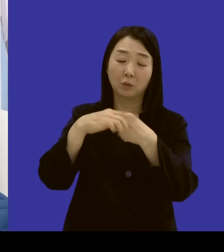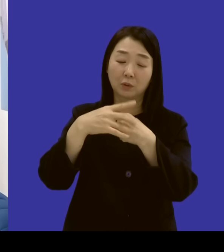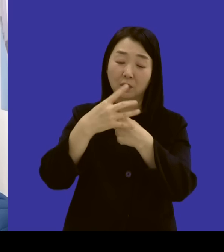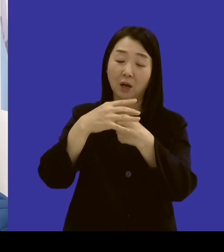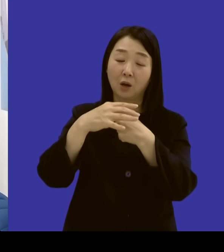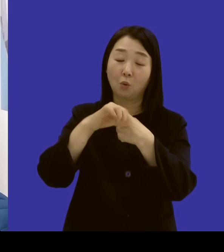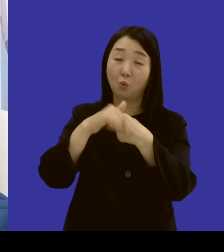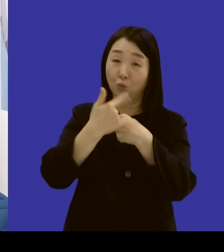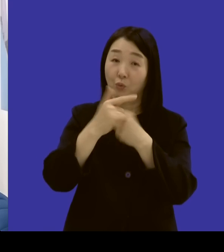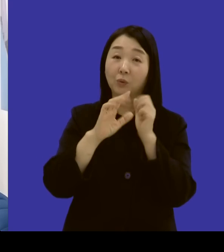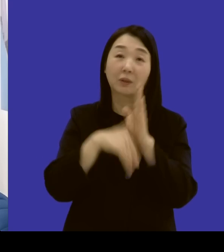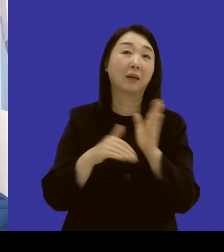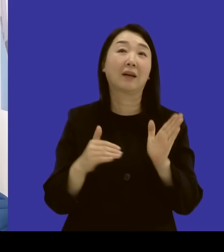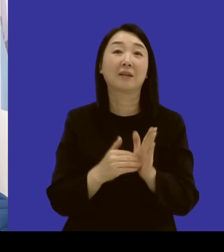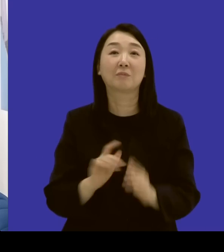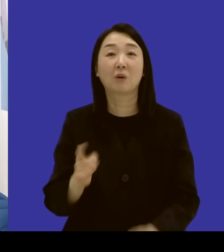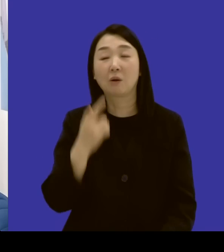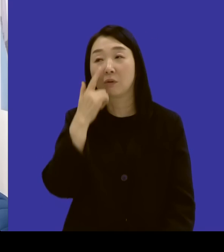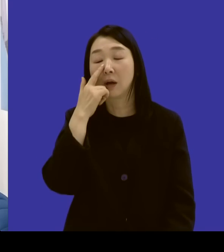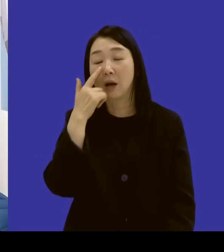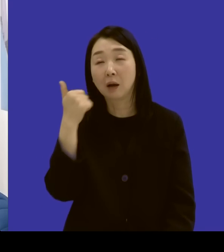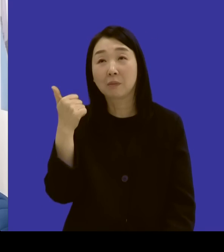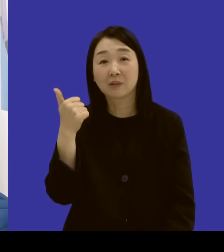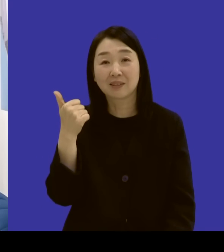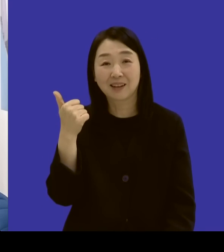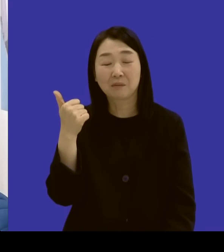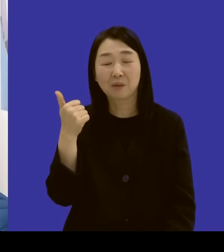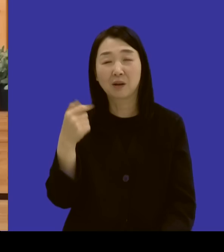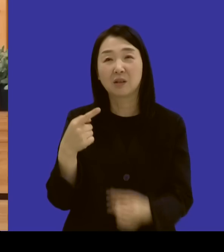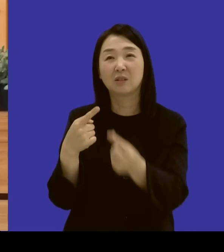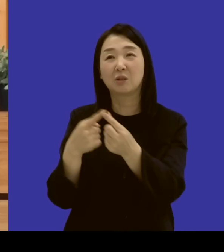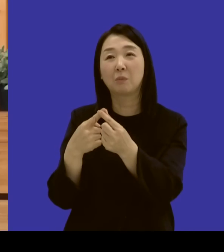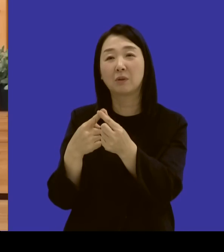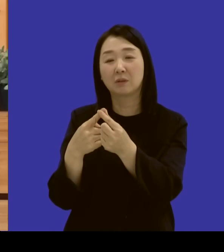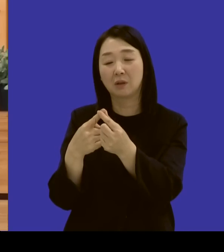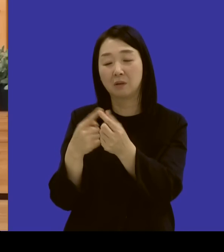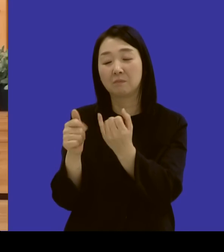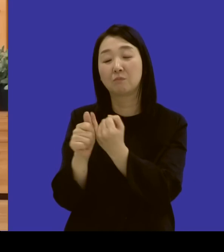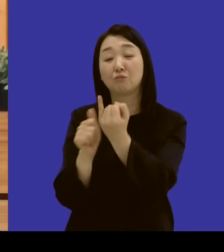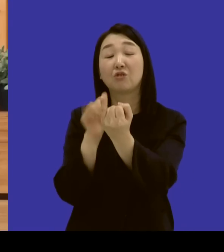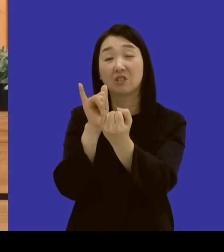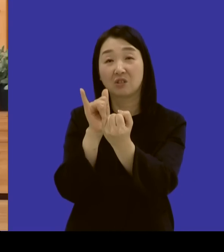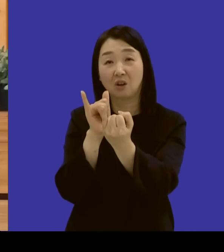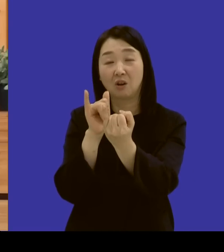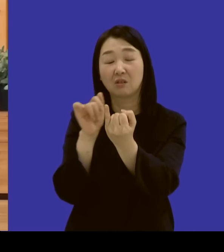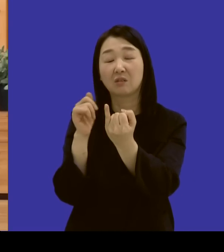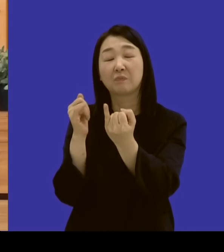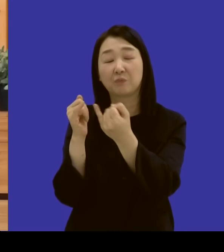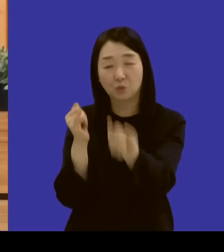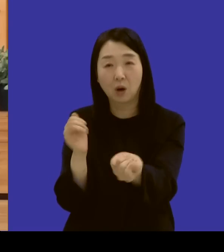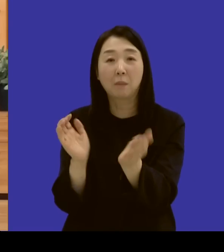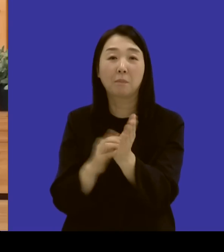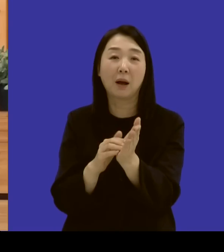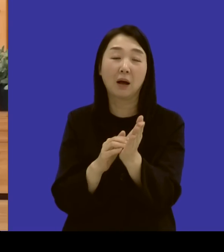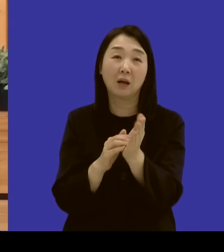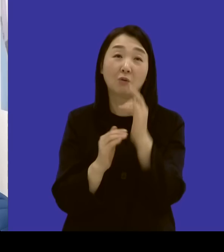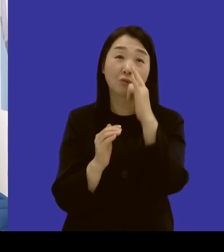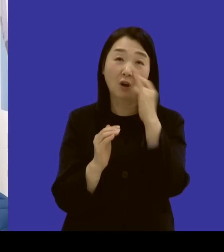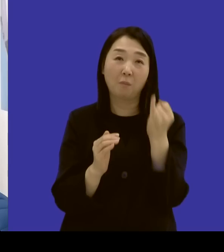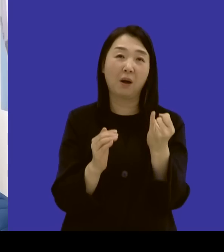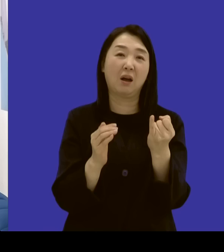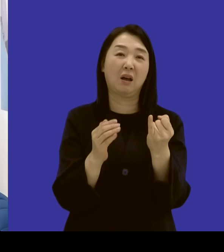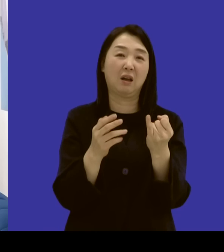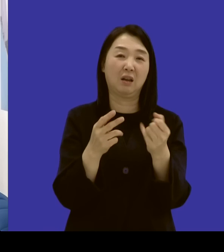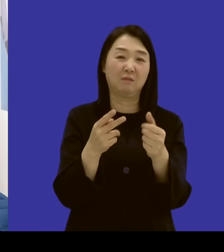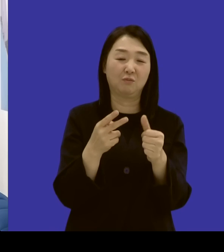저희 아버지가 그러니까 전처가 계셨는데 이제 돌아가시고 저희 어머니랑 이제 결혼을 하신 걸 전 네, 몰랐어요. 재혼을